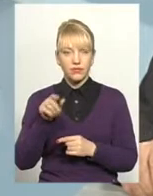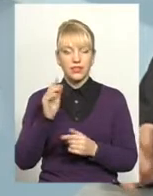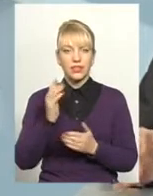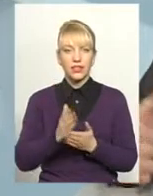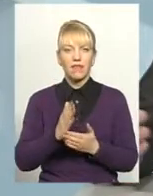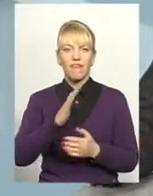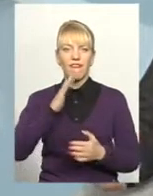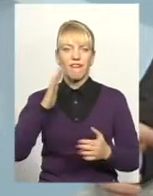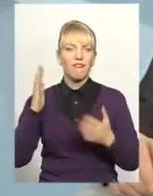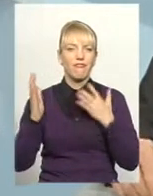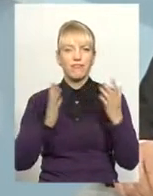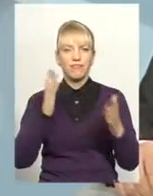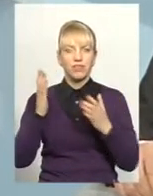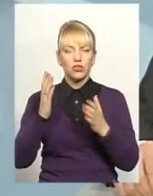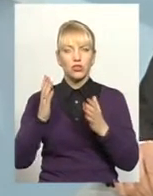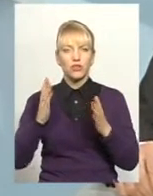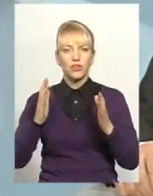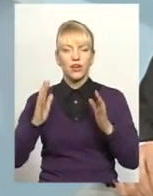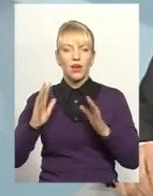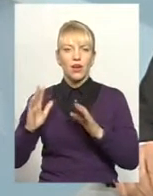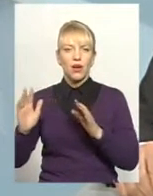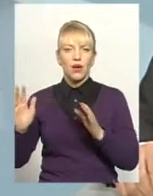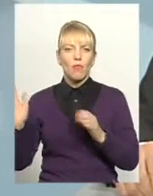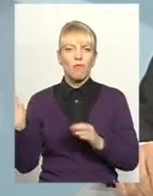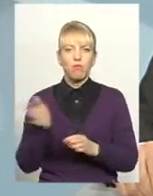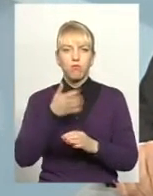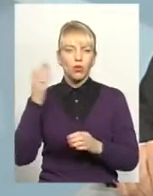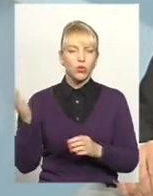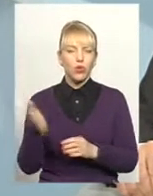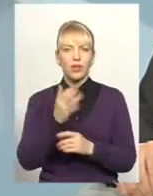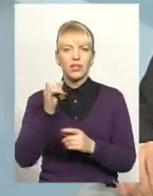потоки такі, що там можна було б встановлювати